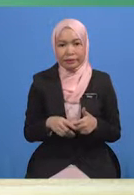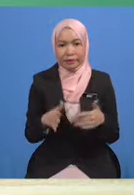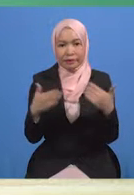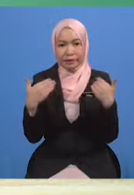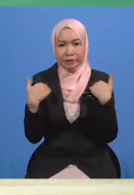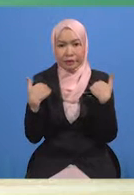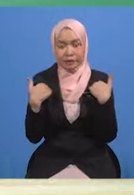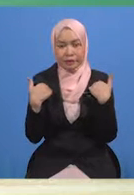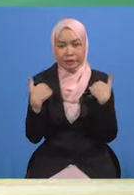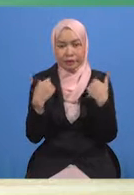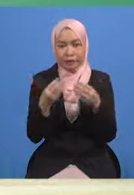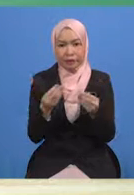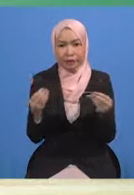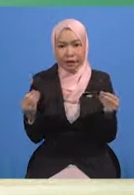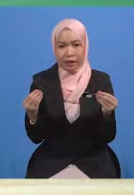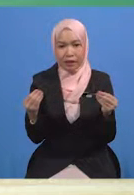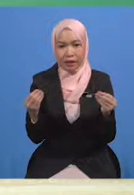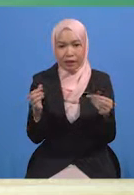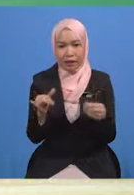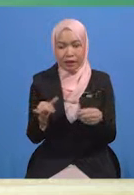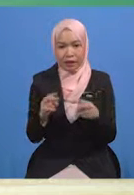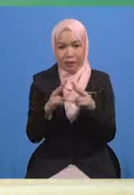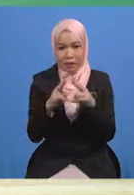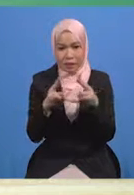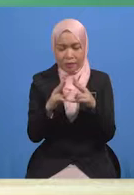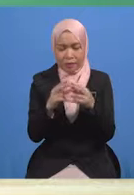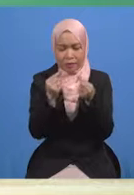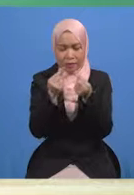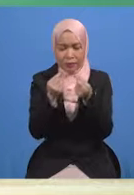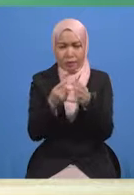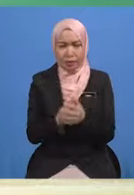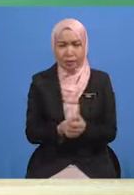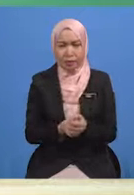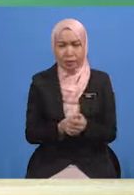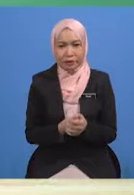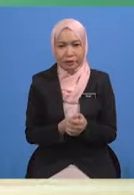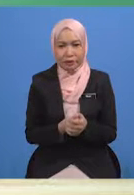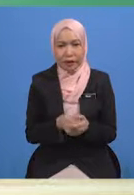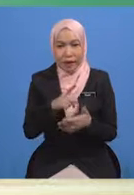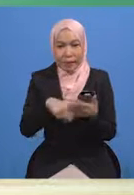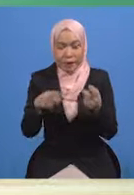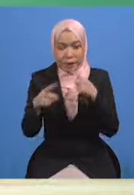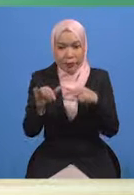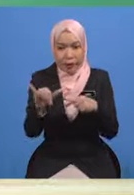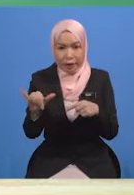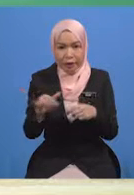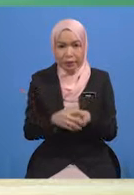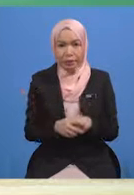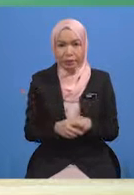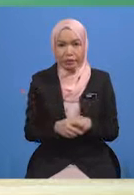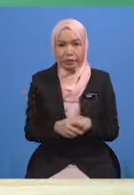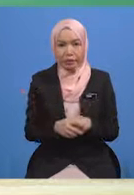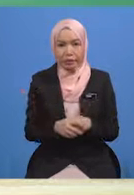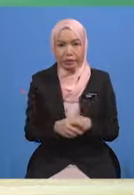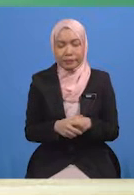mengandungi butir-butir tanah yang sangat halus. Apakah jawapannya?